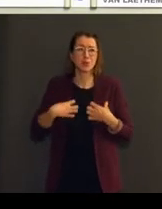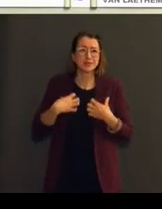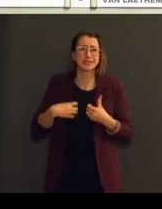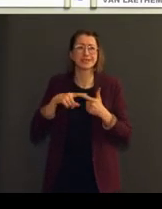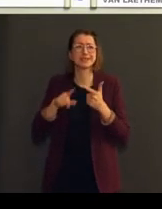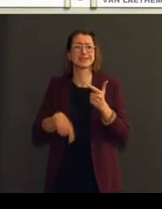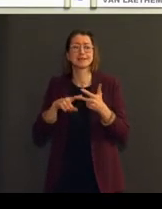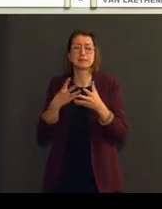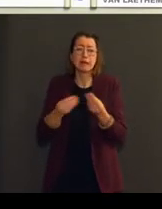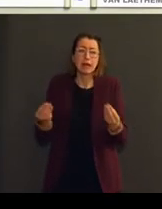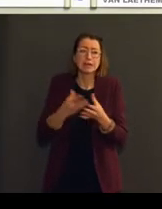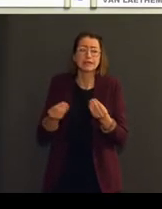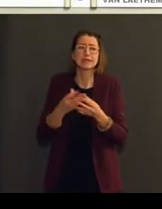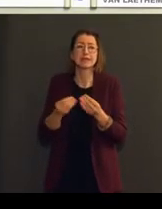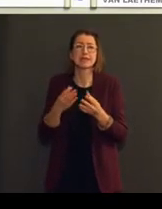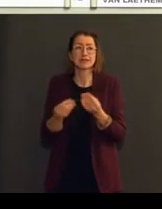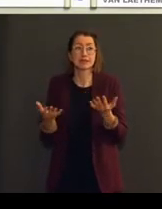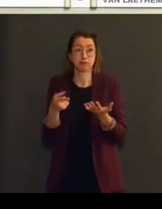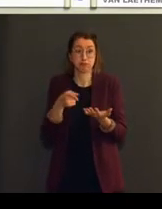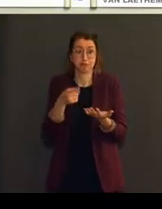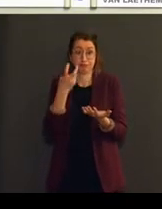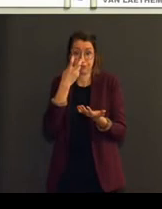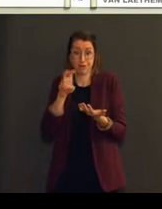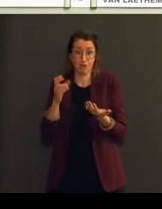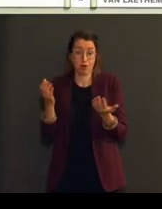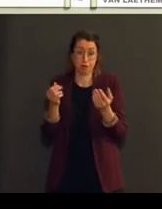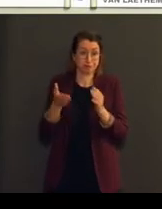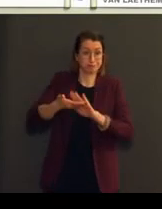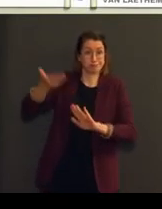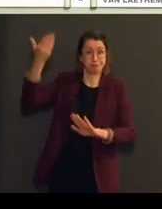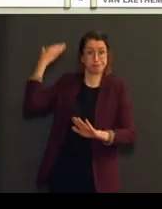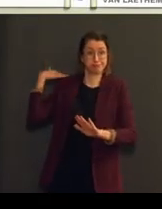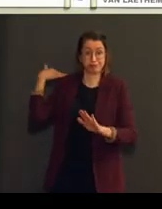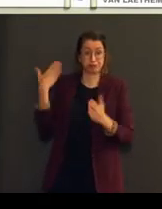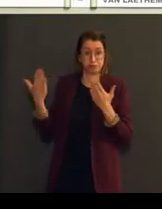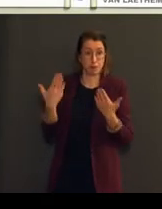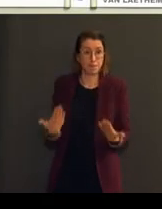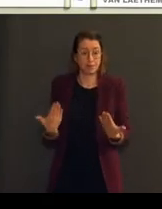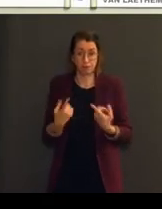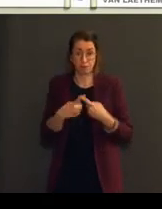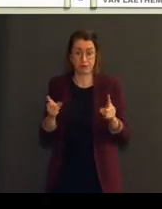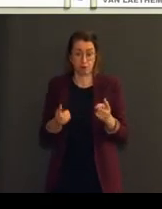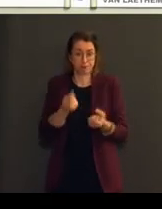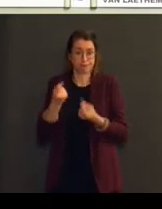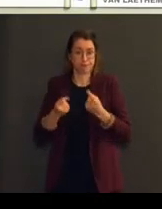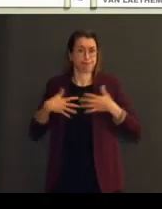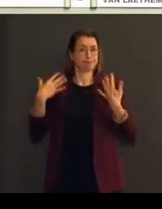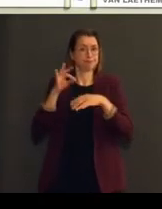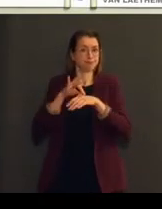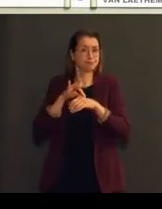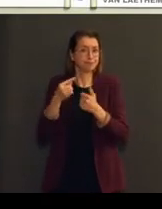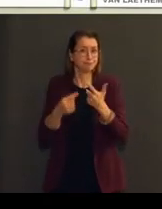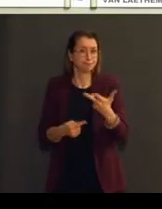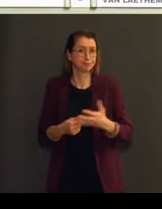hécatombes qu'on a connues dans certaines maisons de repos il y a quelques mois encore. Au cours de la semaine écoulée, il y a eu 1% des maisons de repos